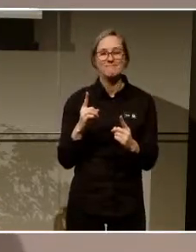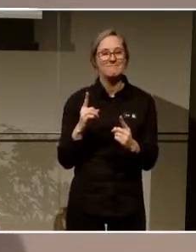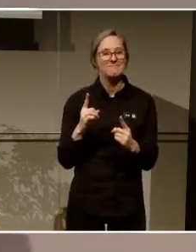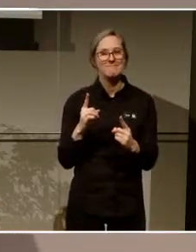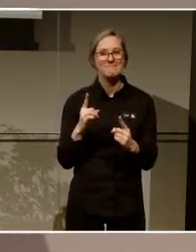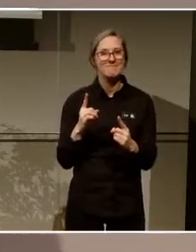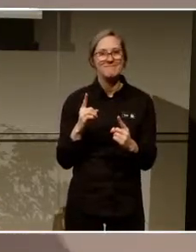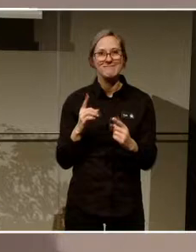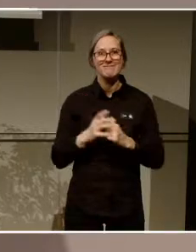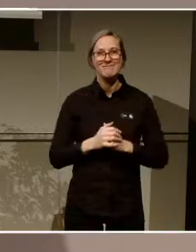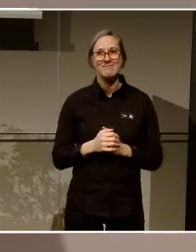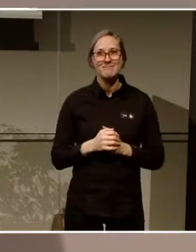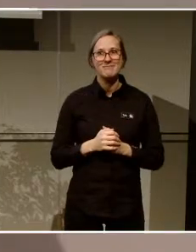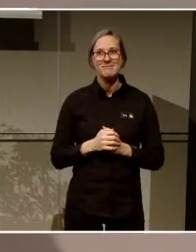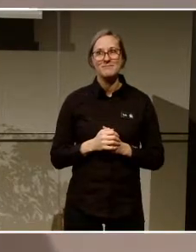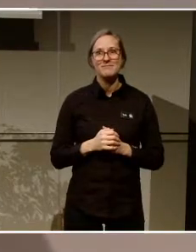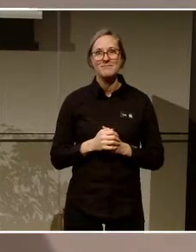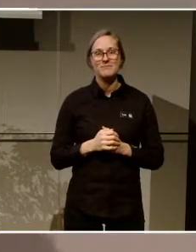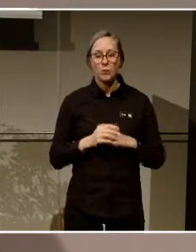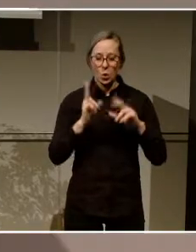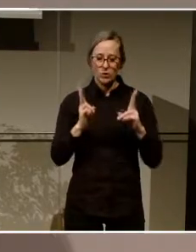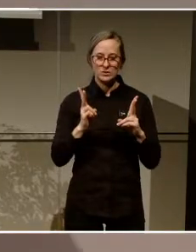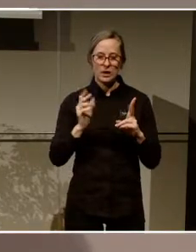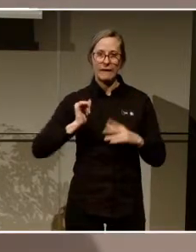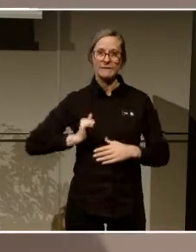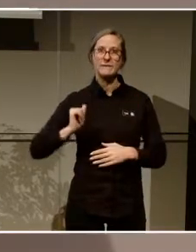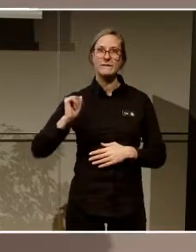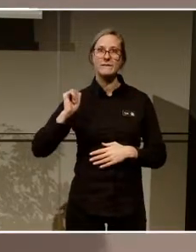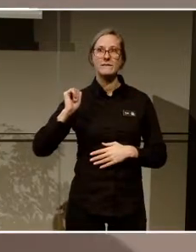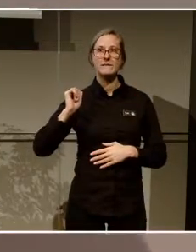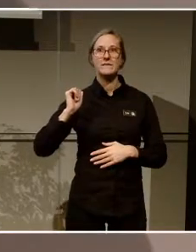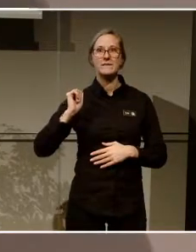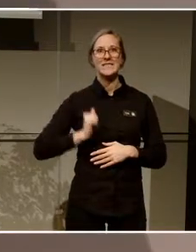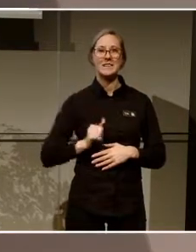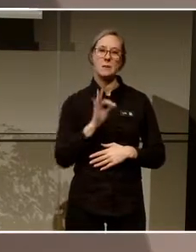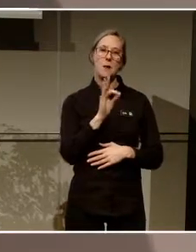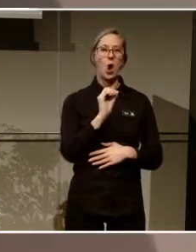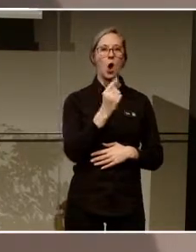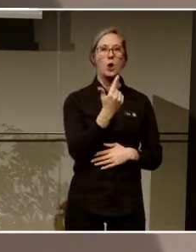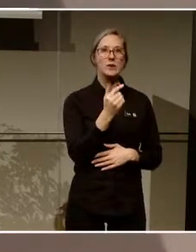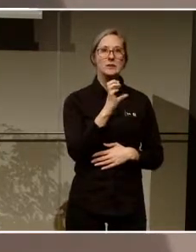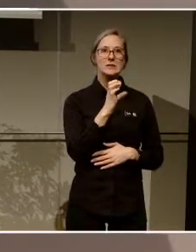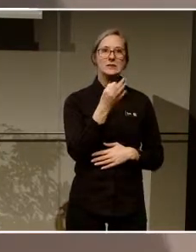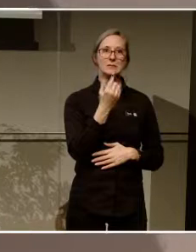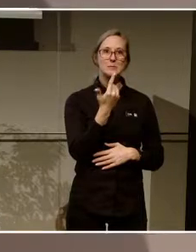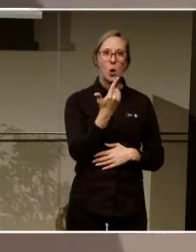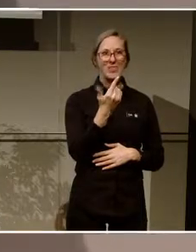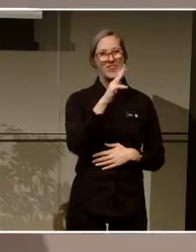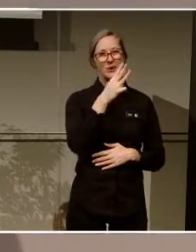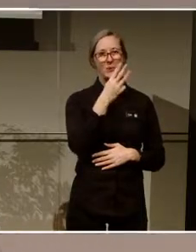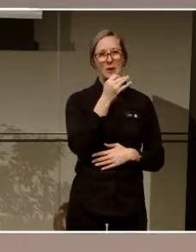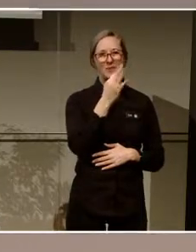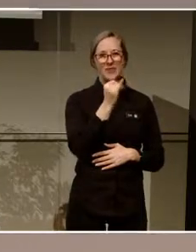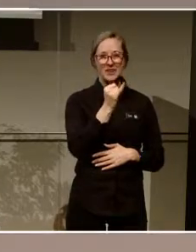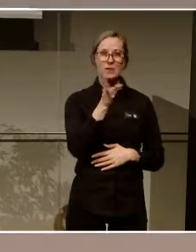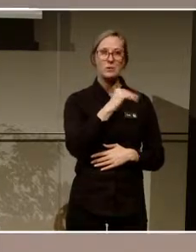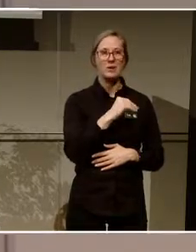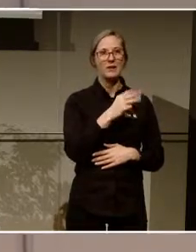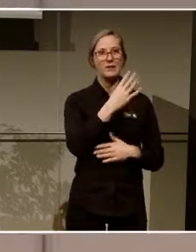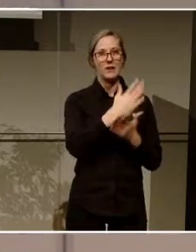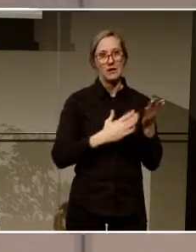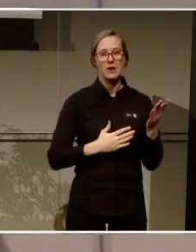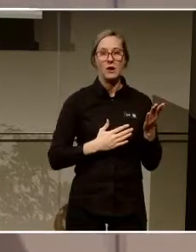vägen. Och sen att man använder det på lite hotspots och så, det är en fjärdedel som gör det. Och det är 11% som också går hem till